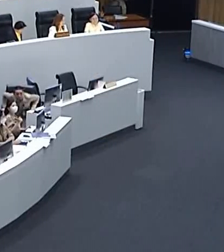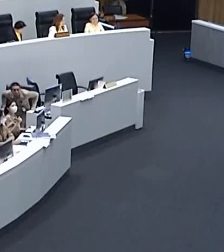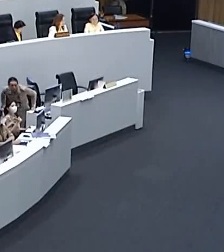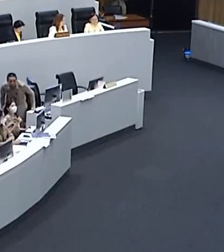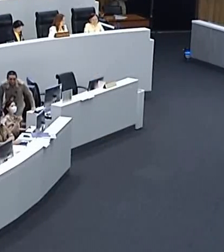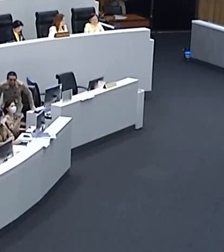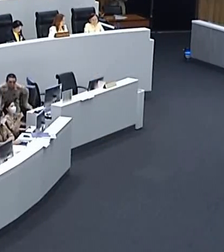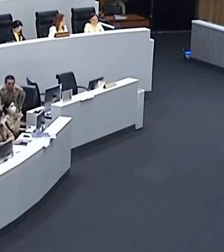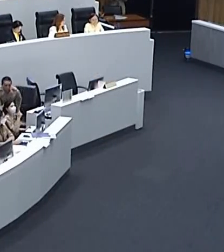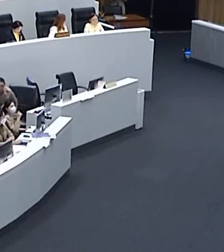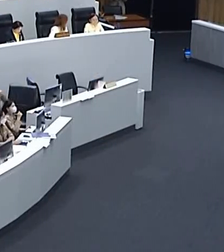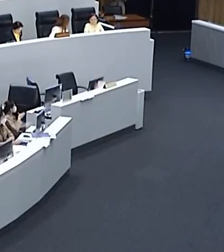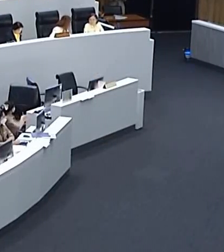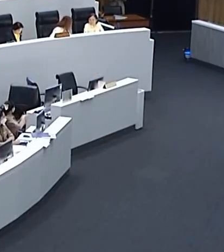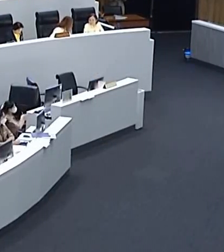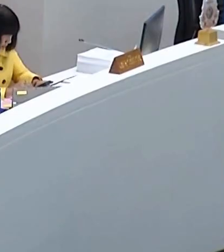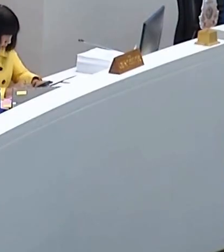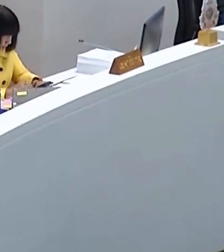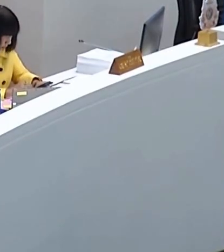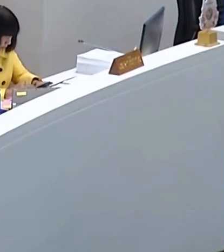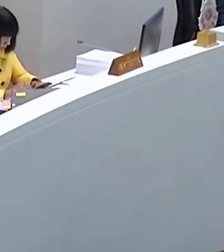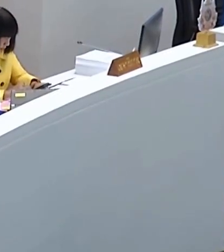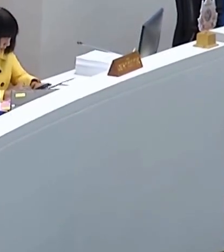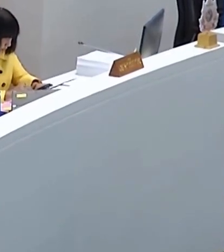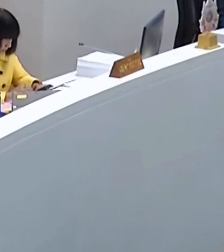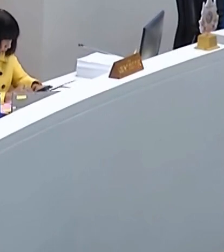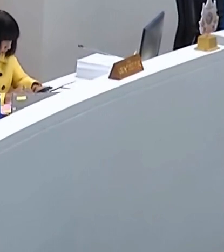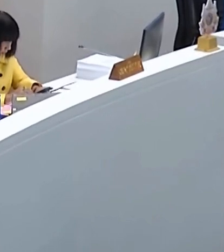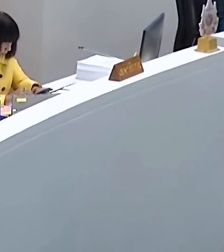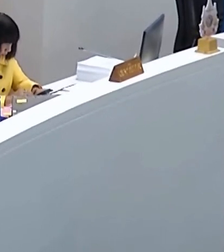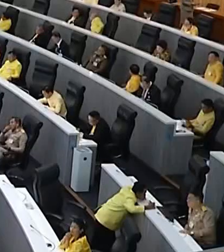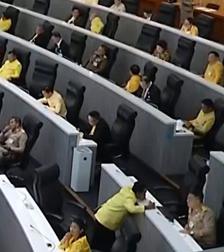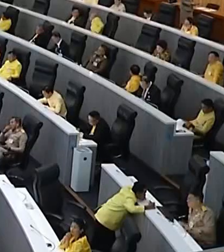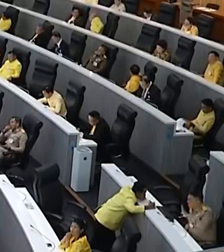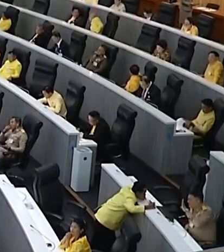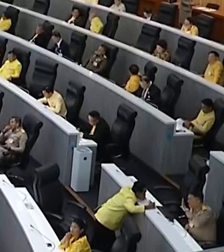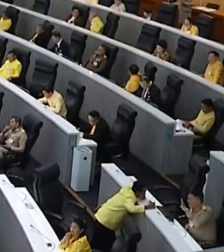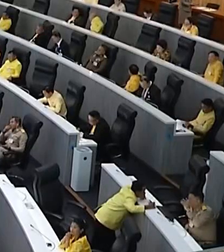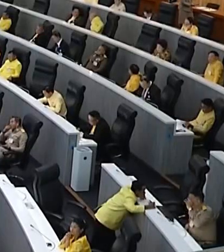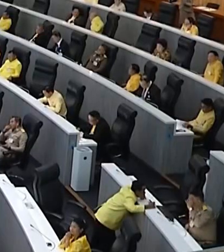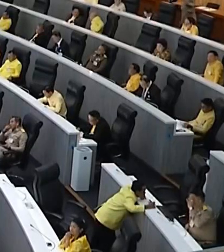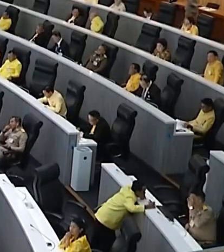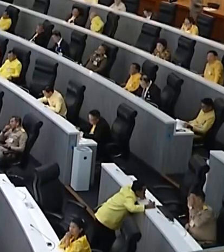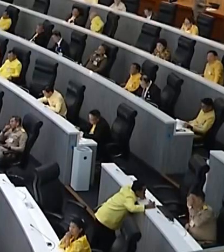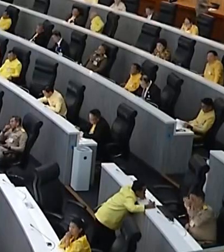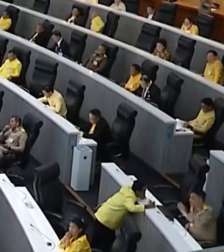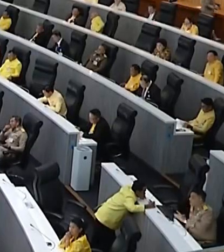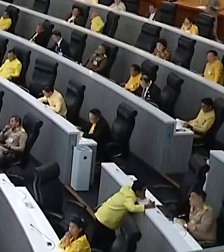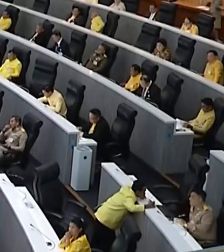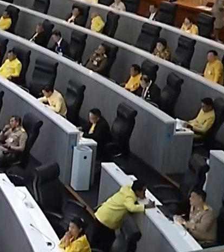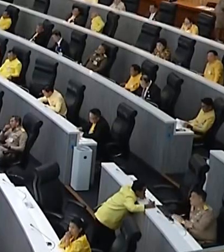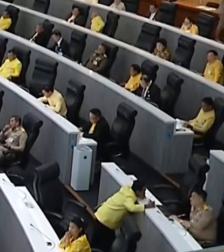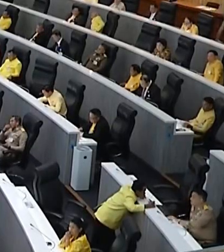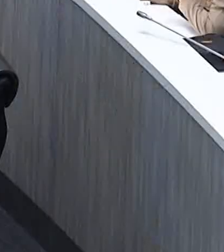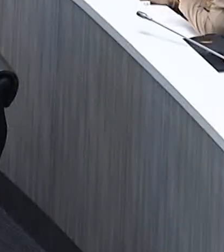ลักษณะเฉพาะกิจแล้วก็ยังได้ชื่นชมรัฐบาลชุดชแล้วด้วยที่ใช้เงินจำนวนเดียวกันแต่สามารถกระตุ้น